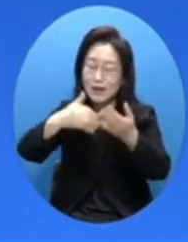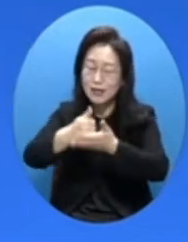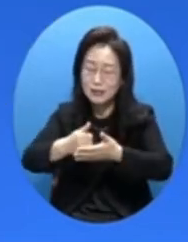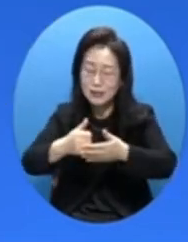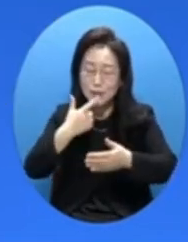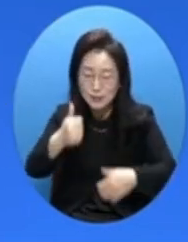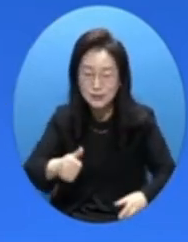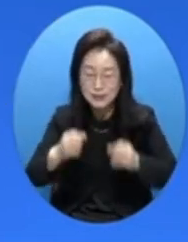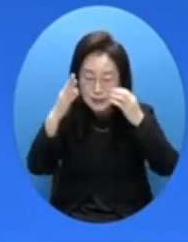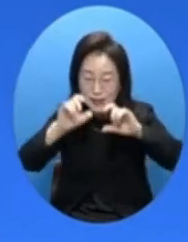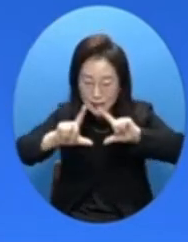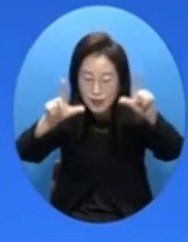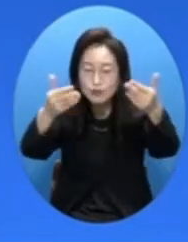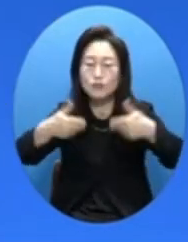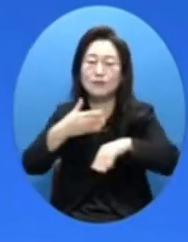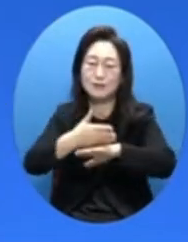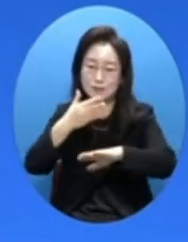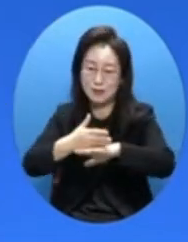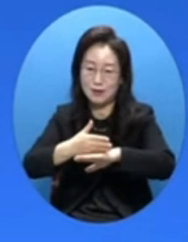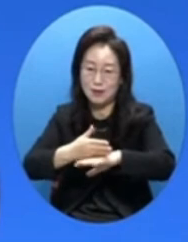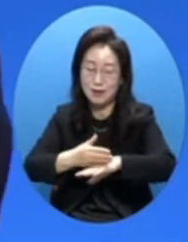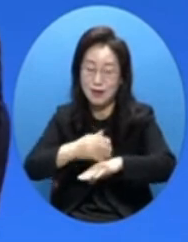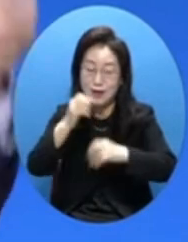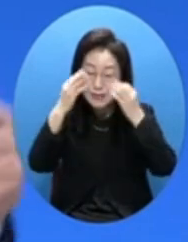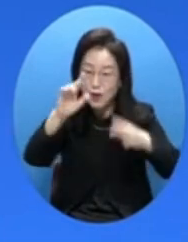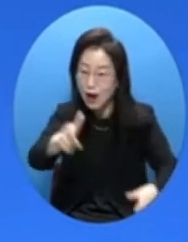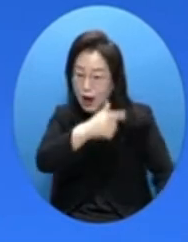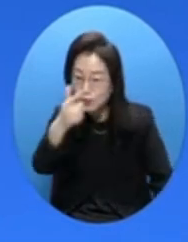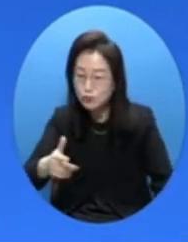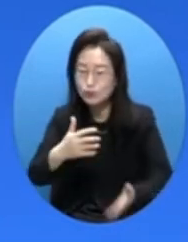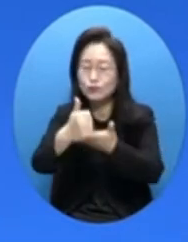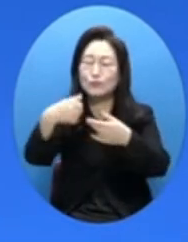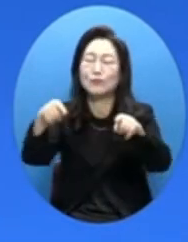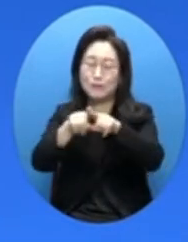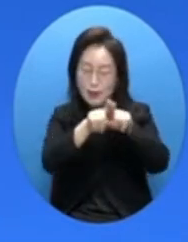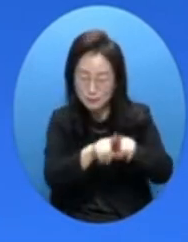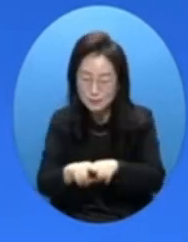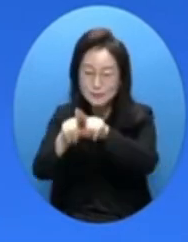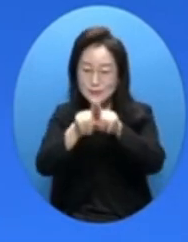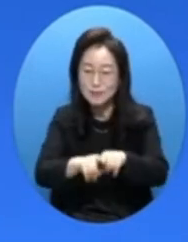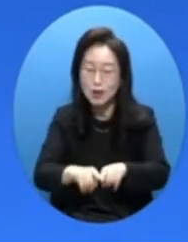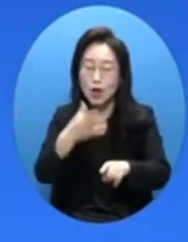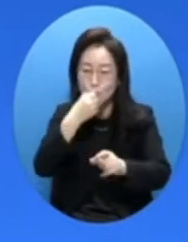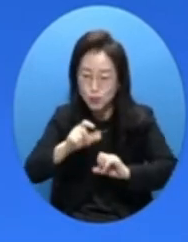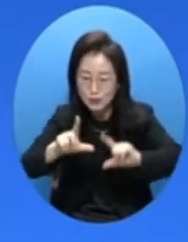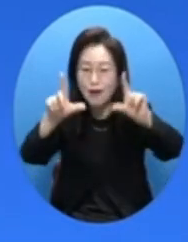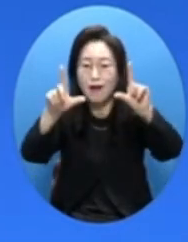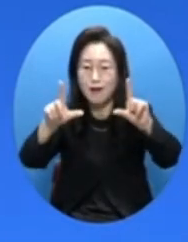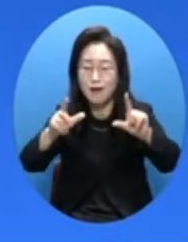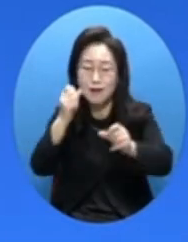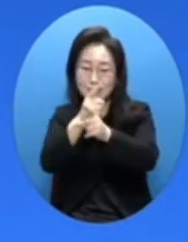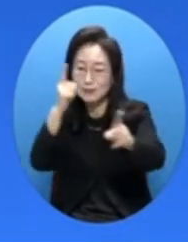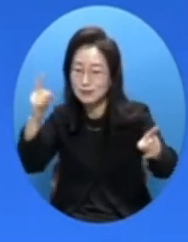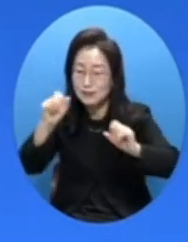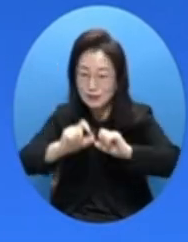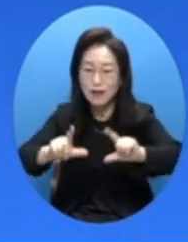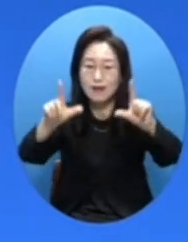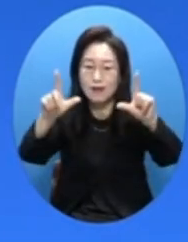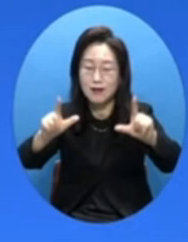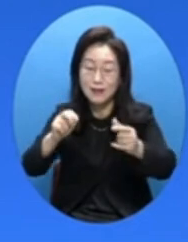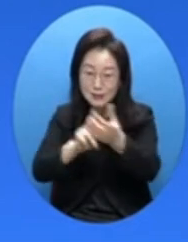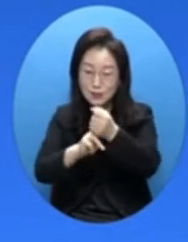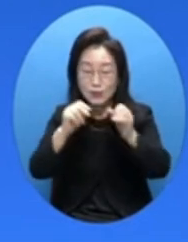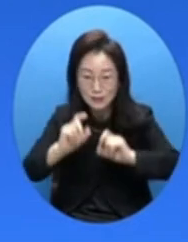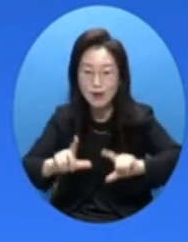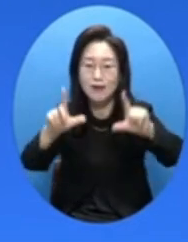내게 새날 주신 것을 감사합니다. 새날 하루 주님과 동의합니다. 오늘 이 날이 나에게 복된 날이 되게 하시고 승리의 날이 되게 하시고 기적의